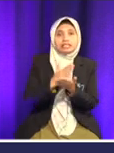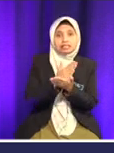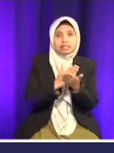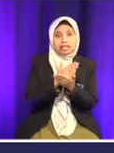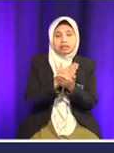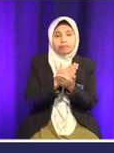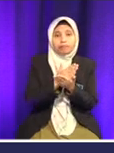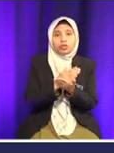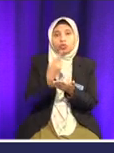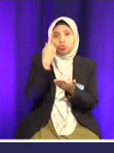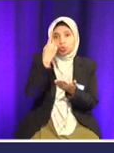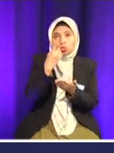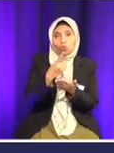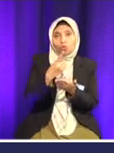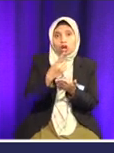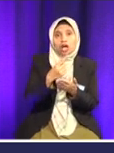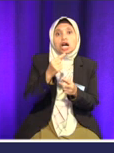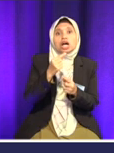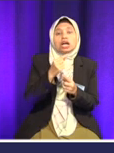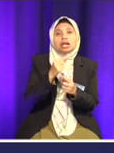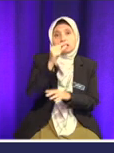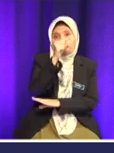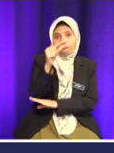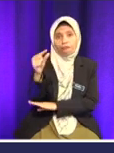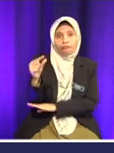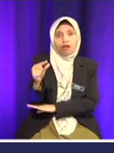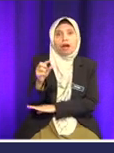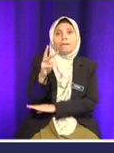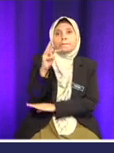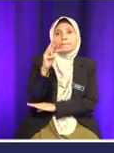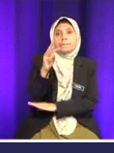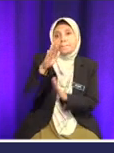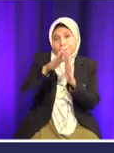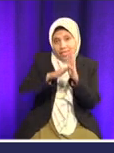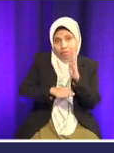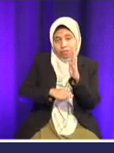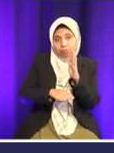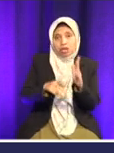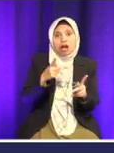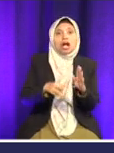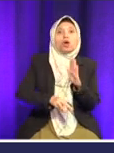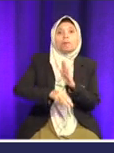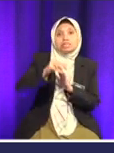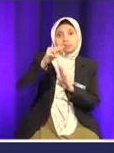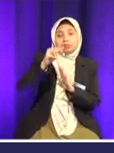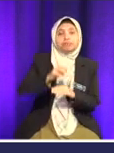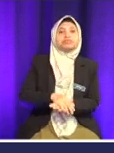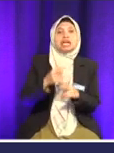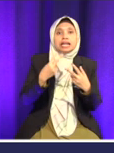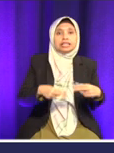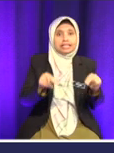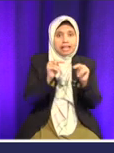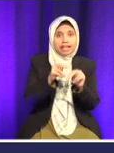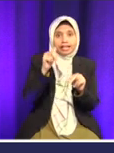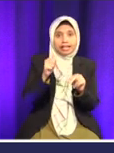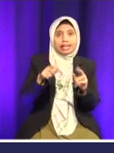itu untuk graf minimal baik Macam mana pula kaligrafi maksimum yaitu nilai I